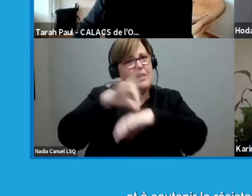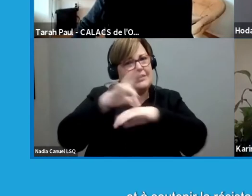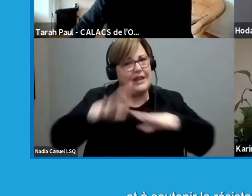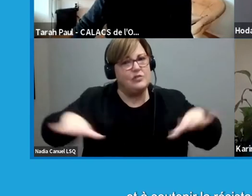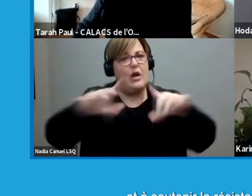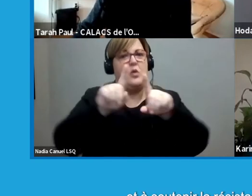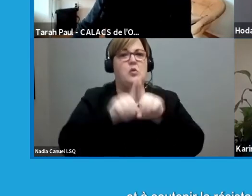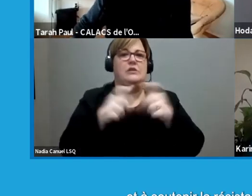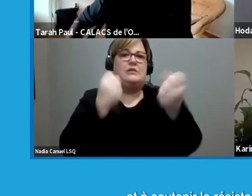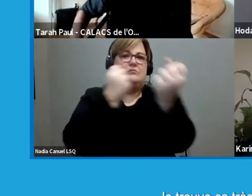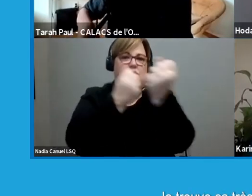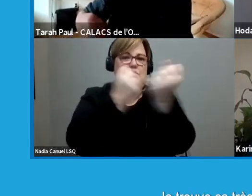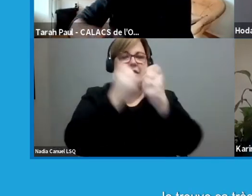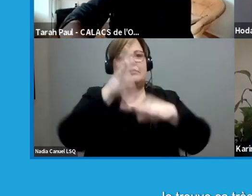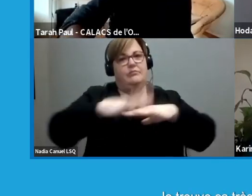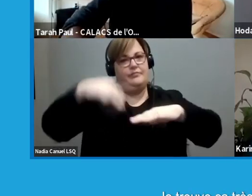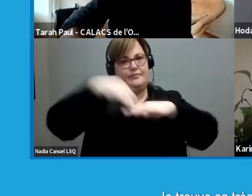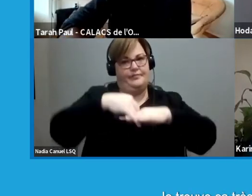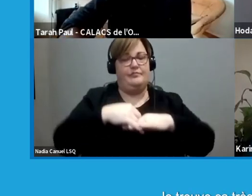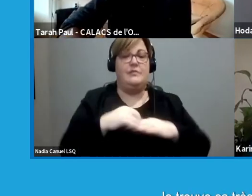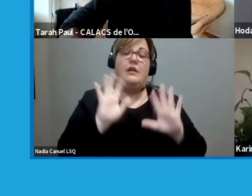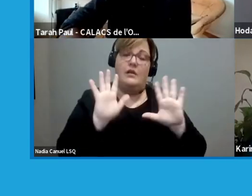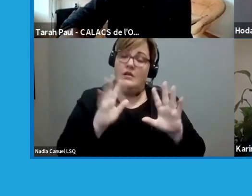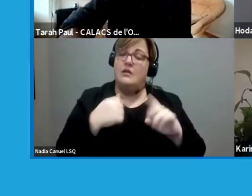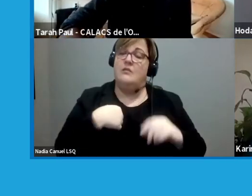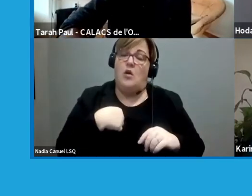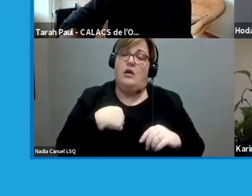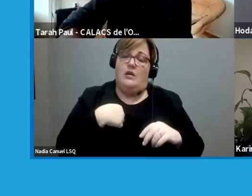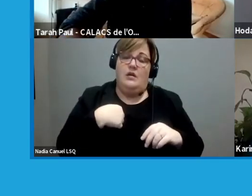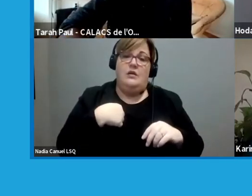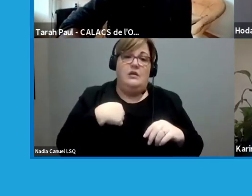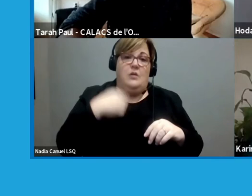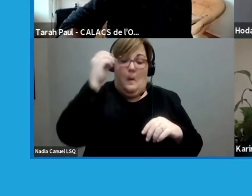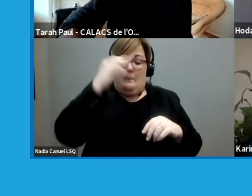la résistance autochtone. Donc, je trouve que c'est très important